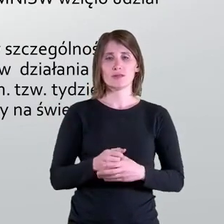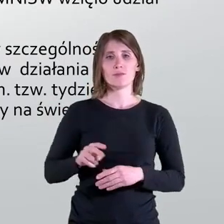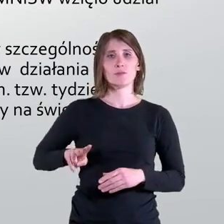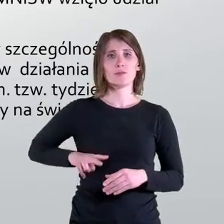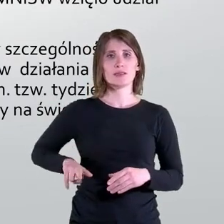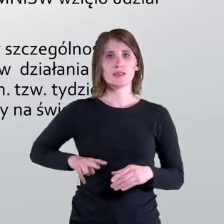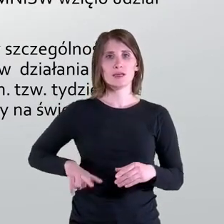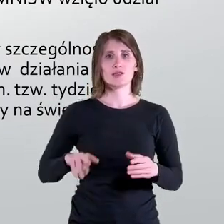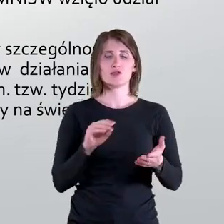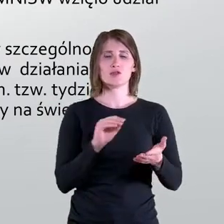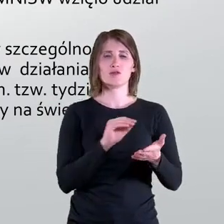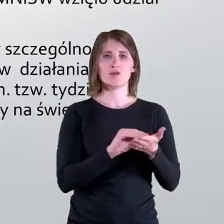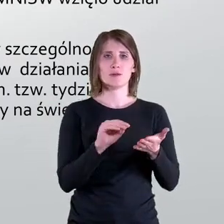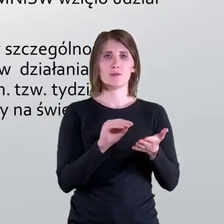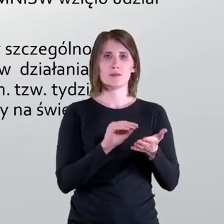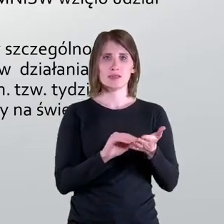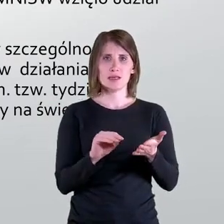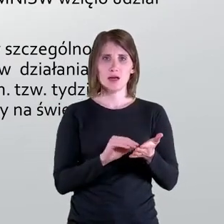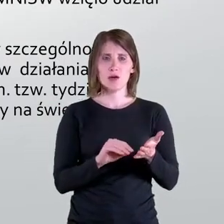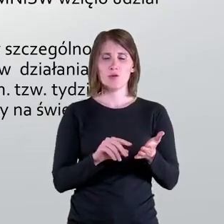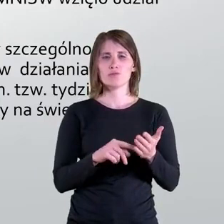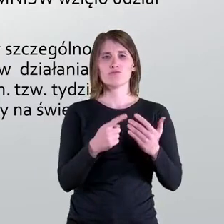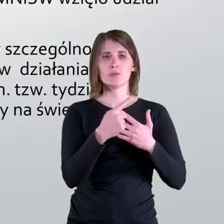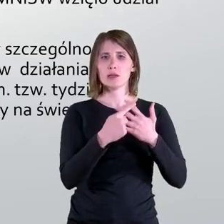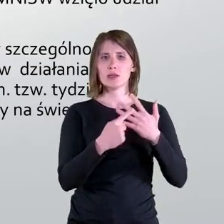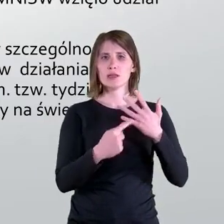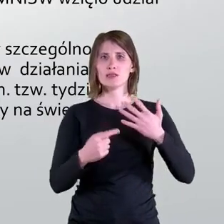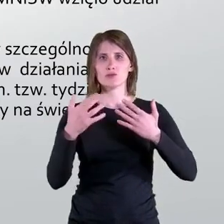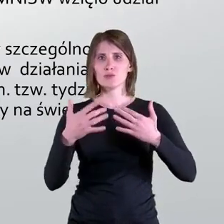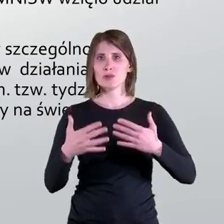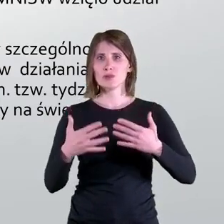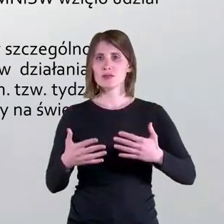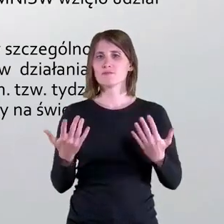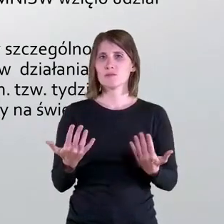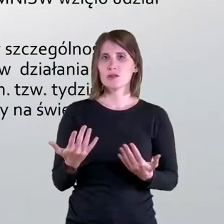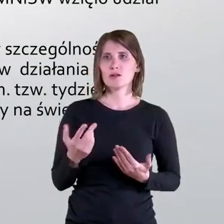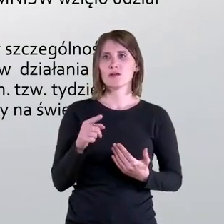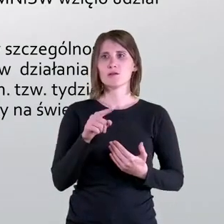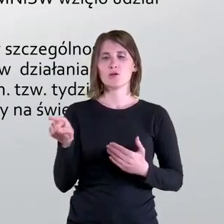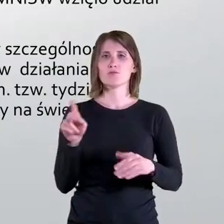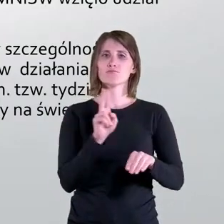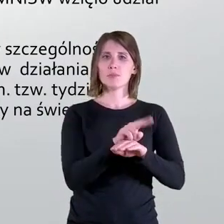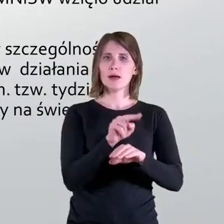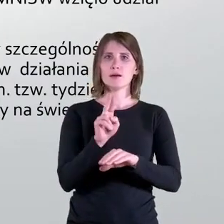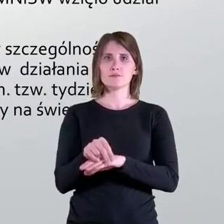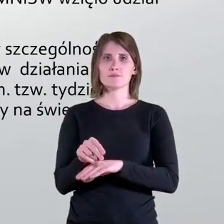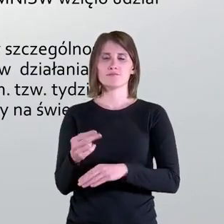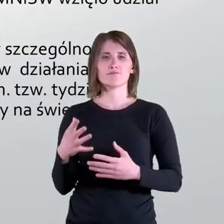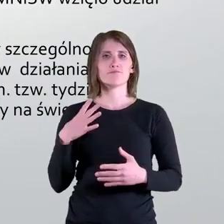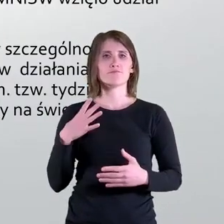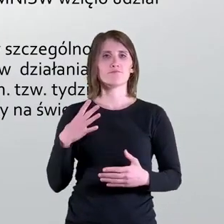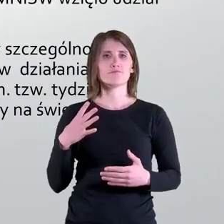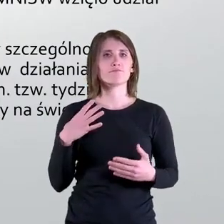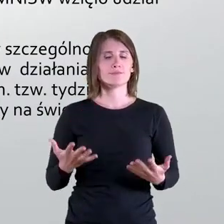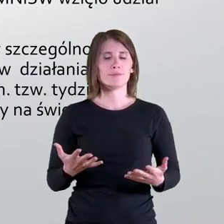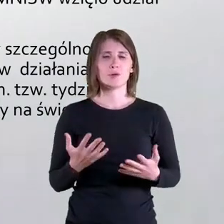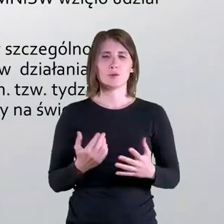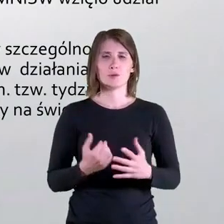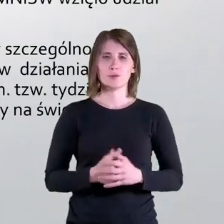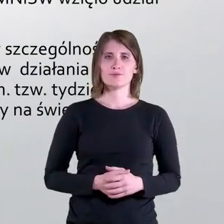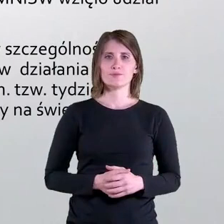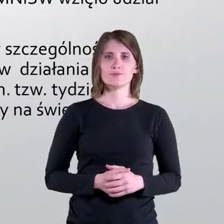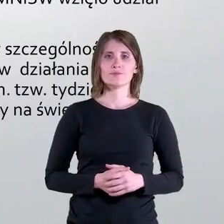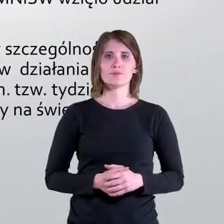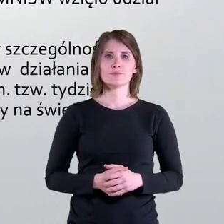podaję dane Jak wygląda kwestie osób uczestniczących w czym tych